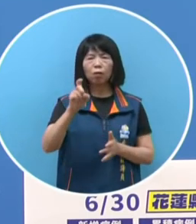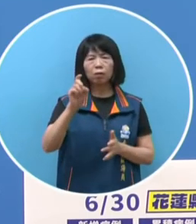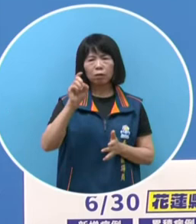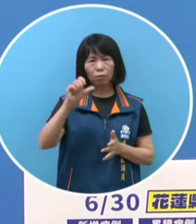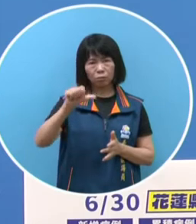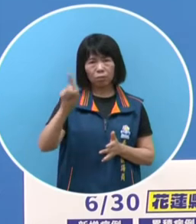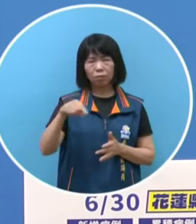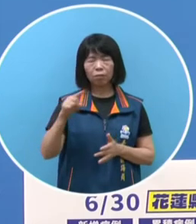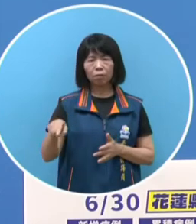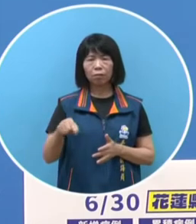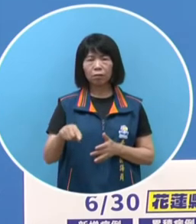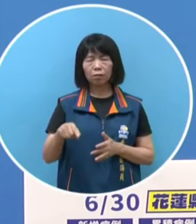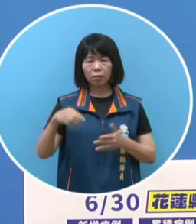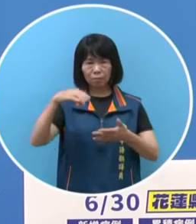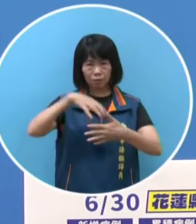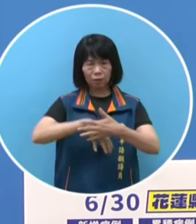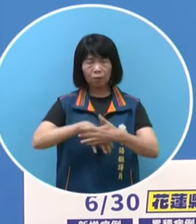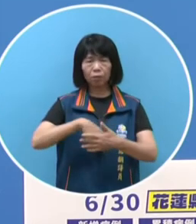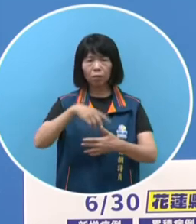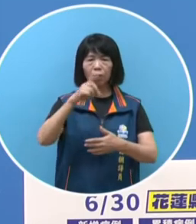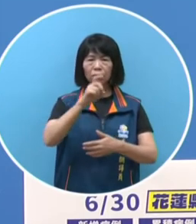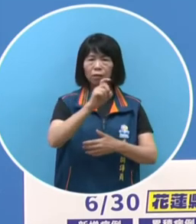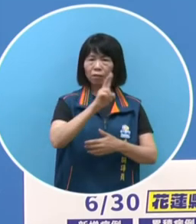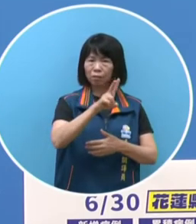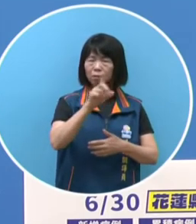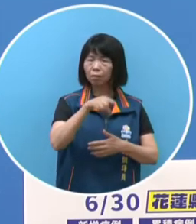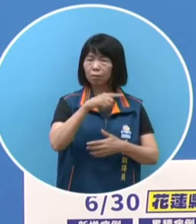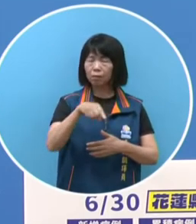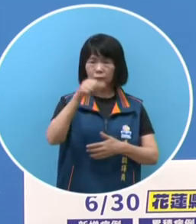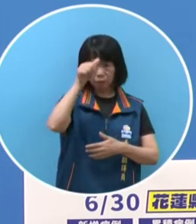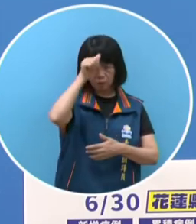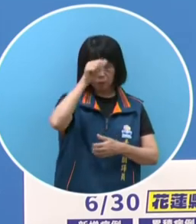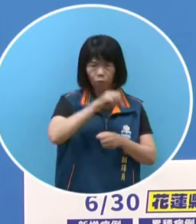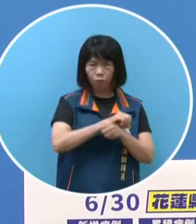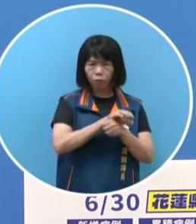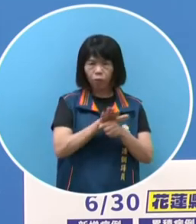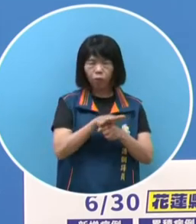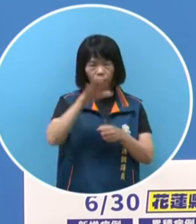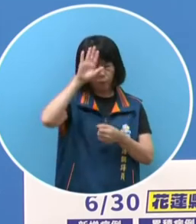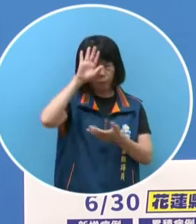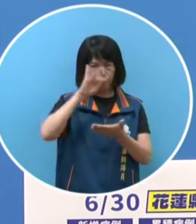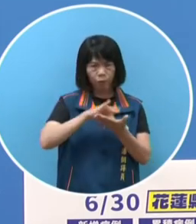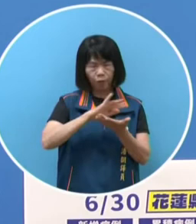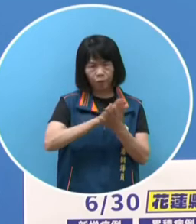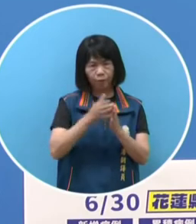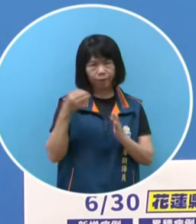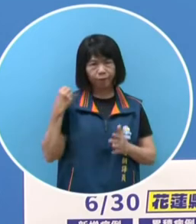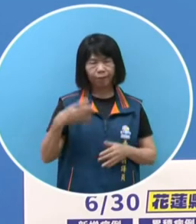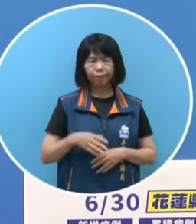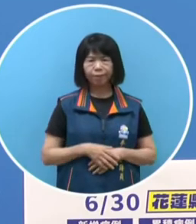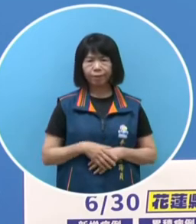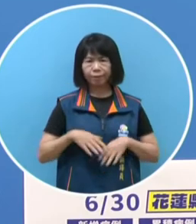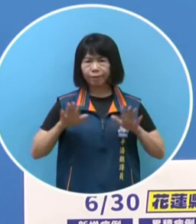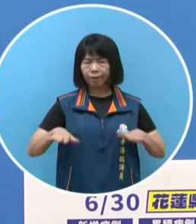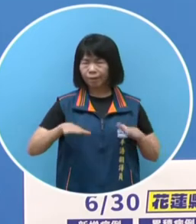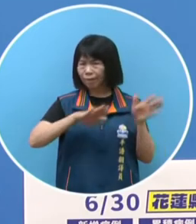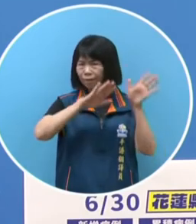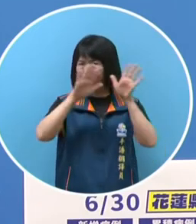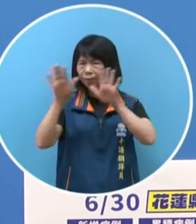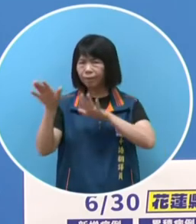人是印度变种病毒 Delta 的病毒。所以依目前的状况来